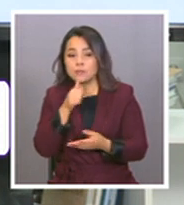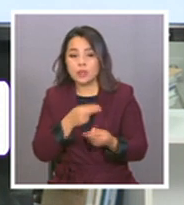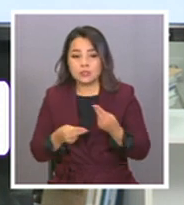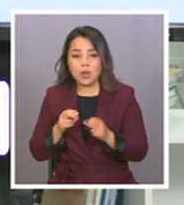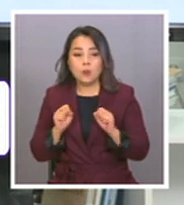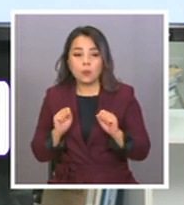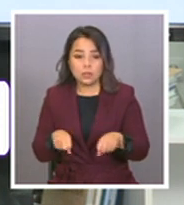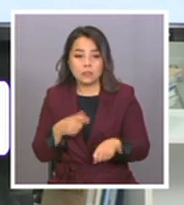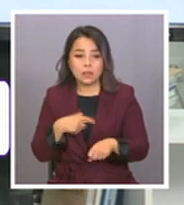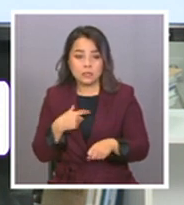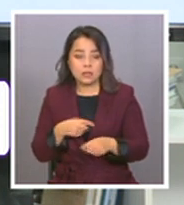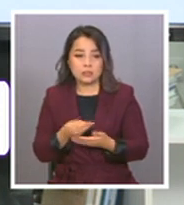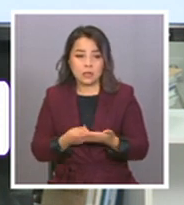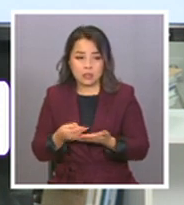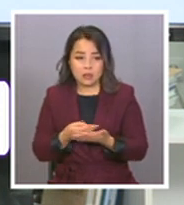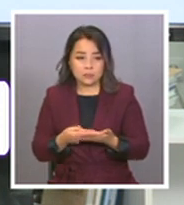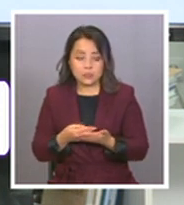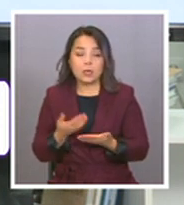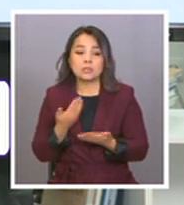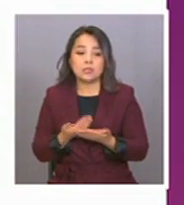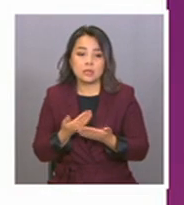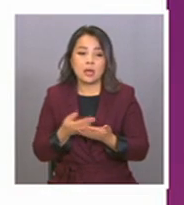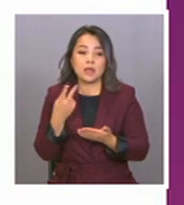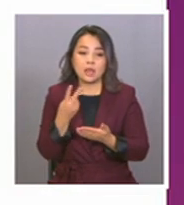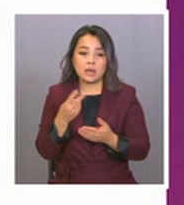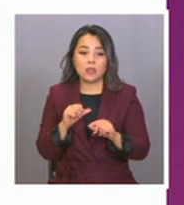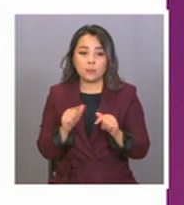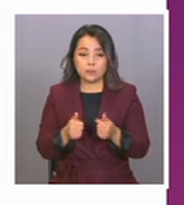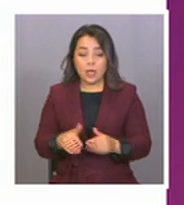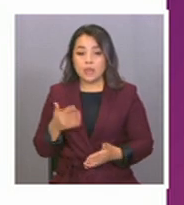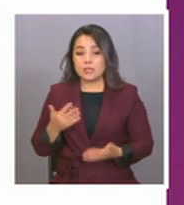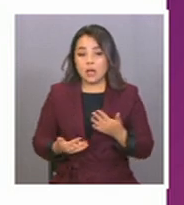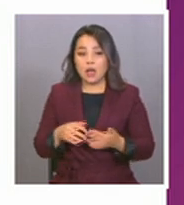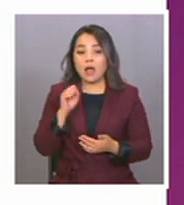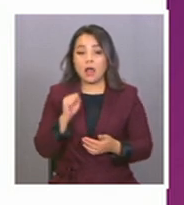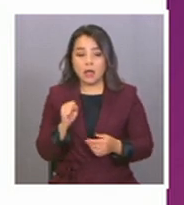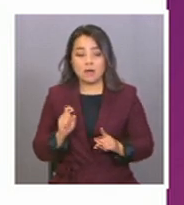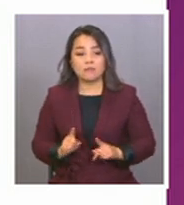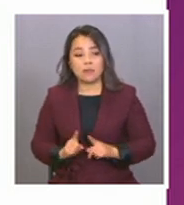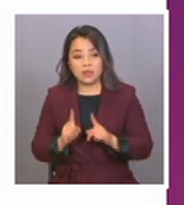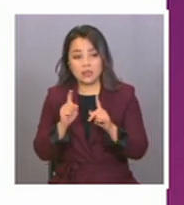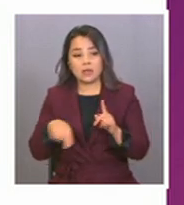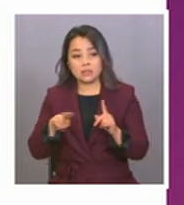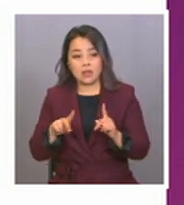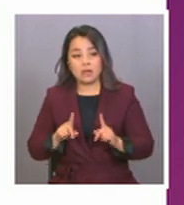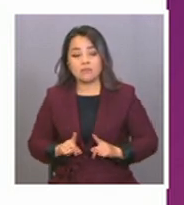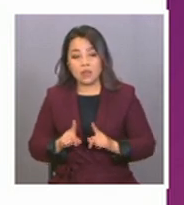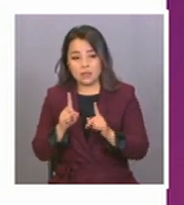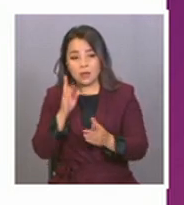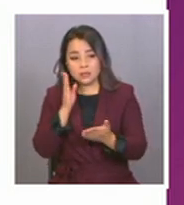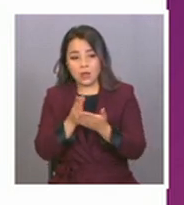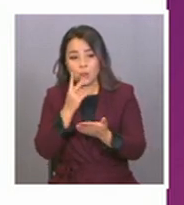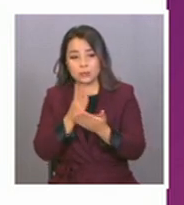болады балалар дәптерлеріңізге. Келесі екінші қасиеті. Егер А векторы Д векторіне қарама-қарсы бағытта